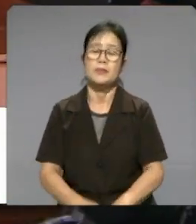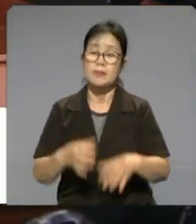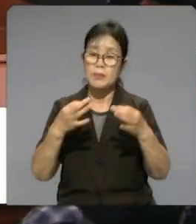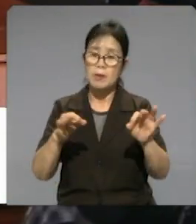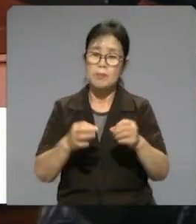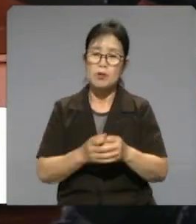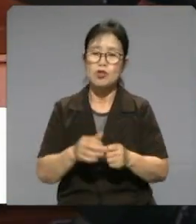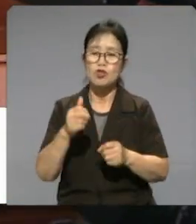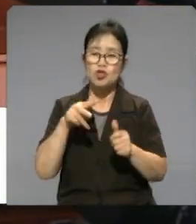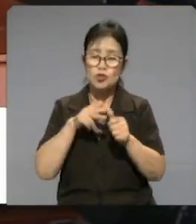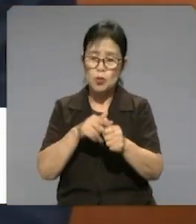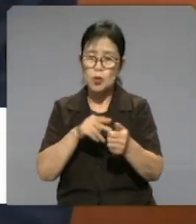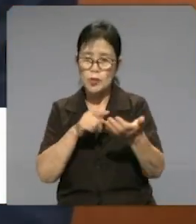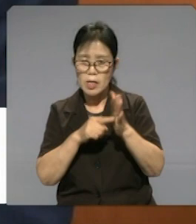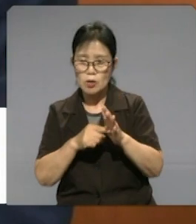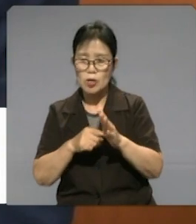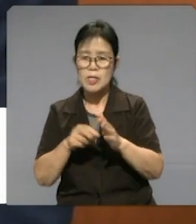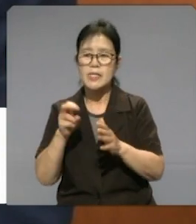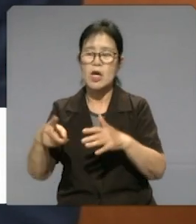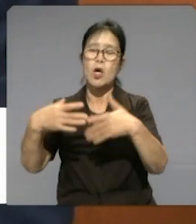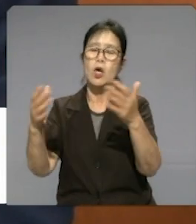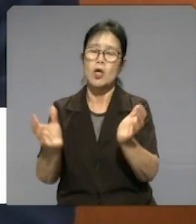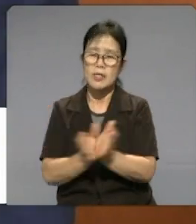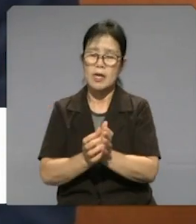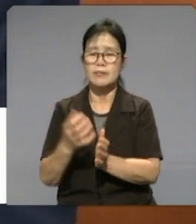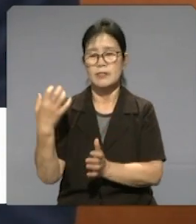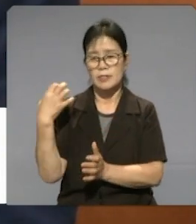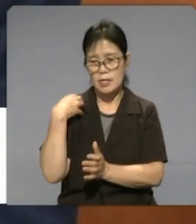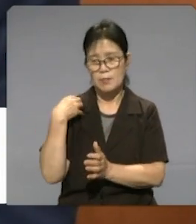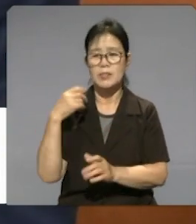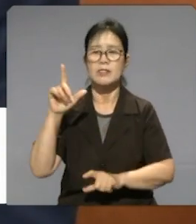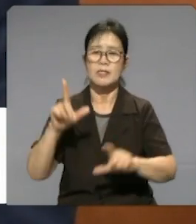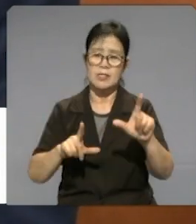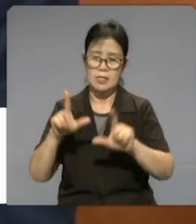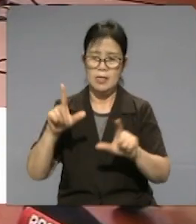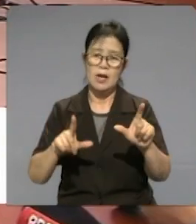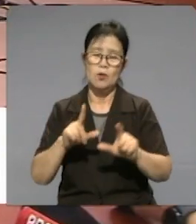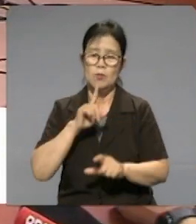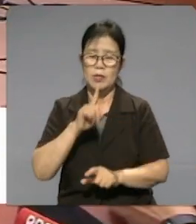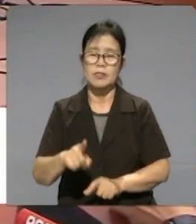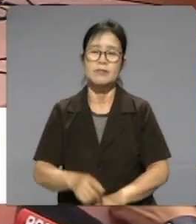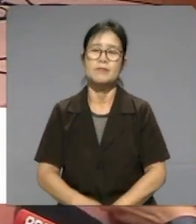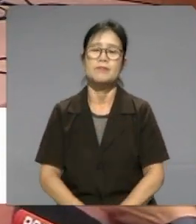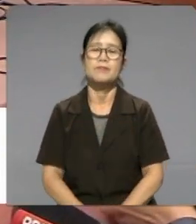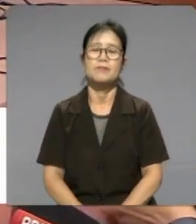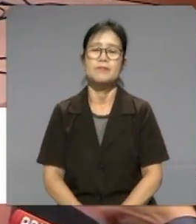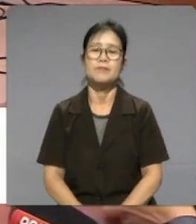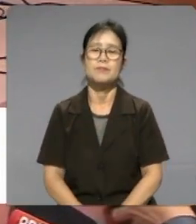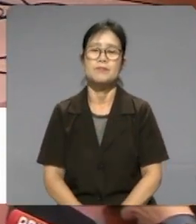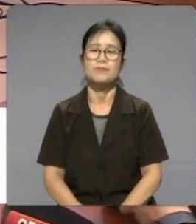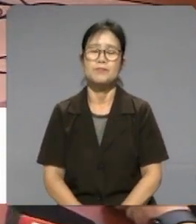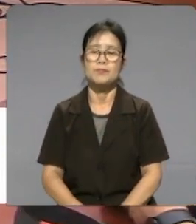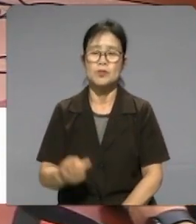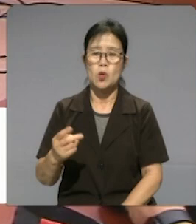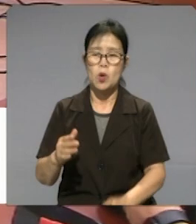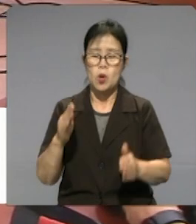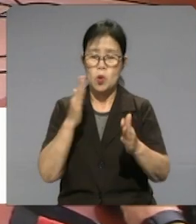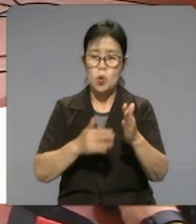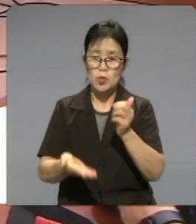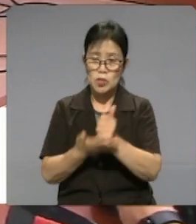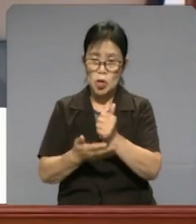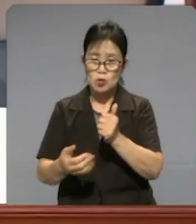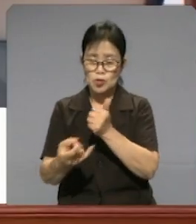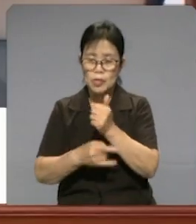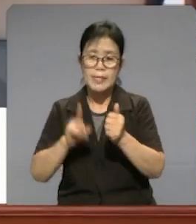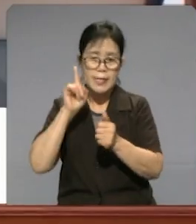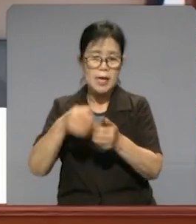대표는 후보를내는 것이 집권 여당으로서 책임있는 자세로 판단했다며 이같이 밝혔습니다 또 공관인은 내일